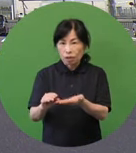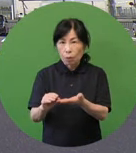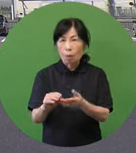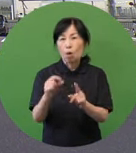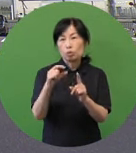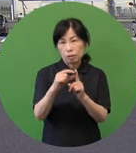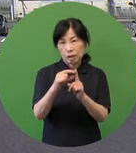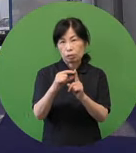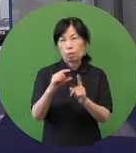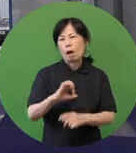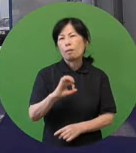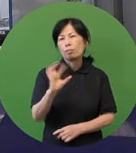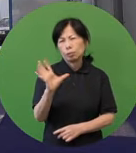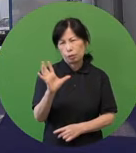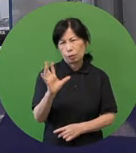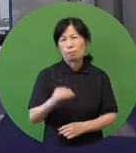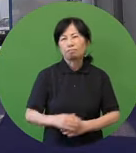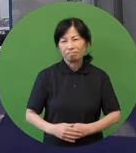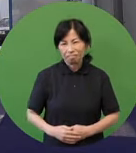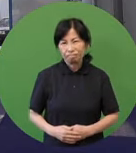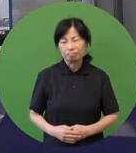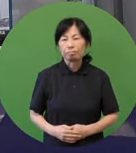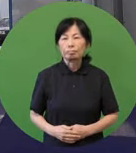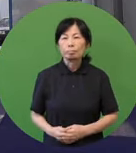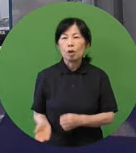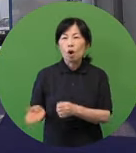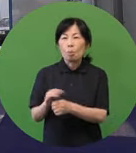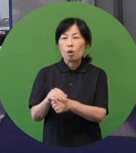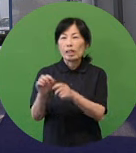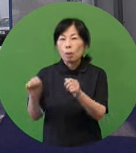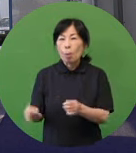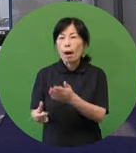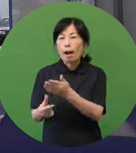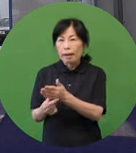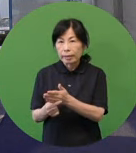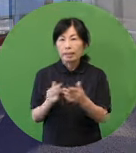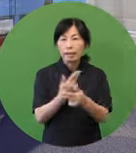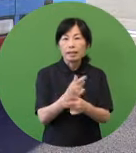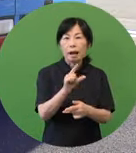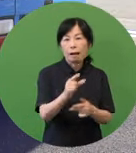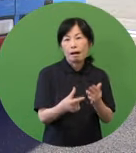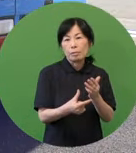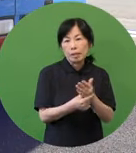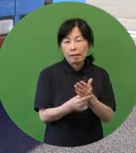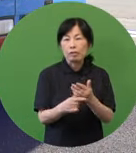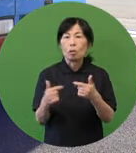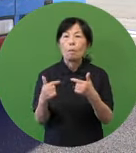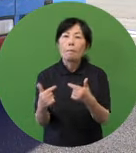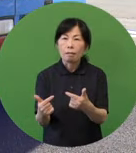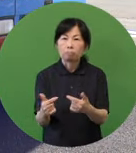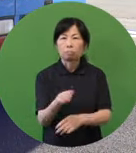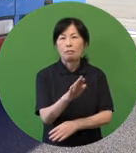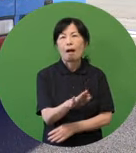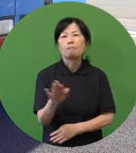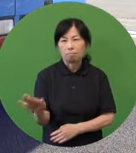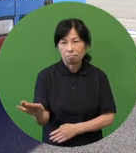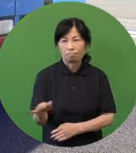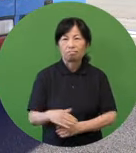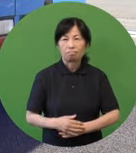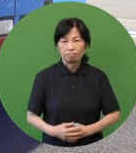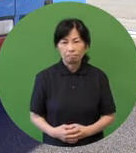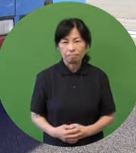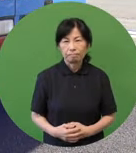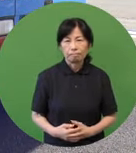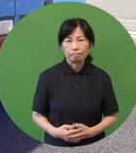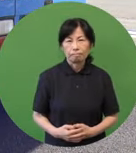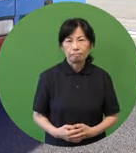場を完備しているほか、航空便の発着に合わせて盛岡駅、北上駅と空港を結ぶバスも運行